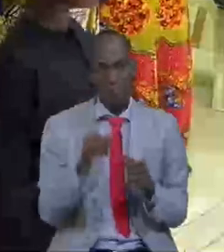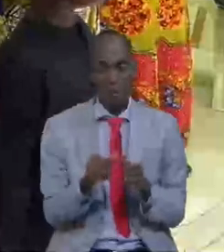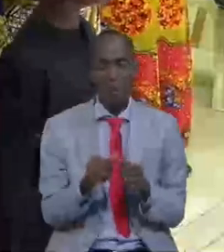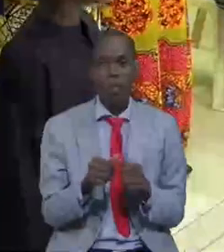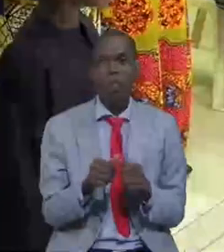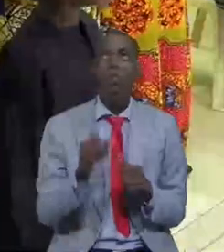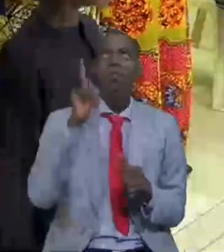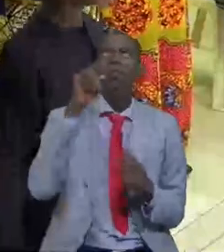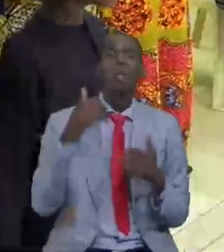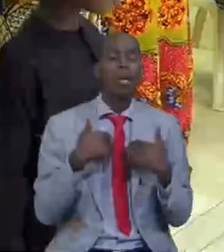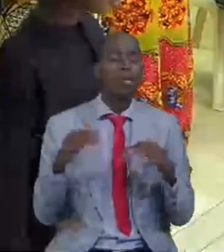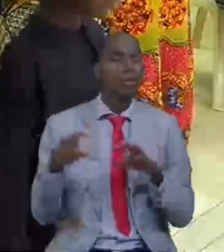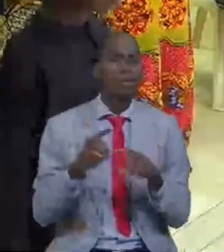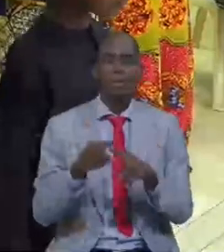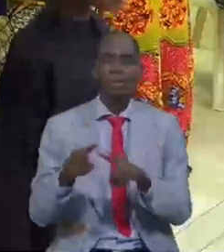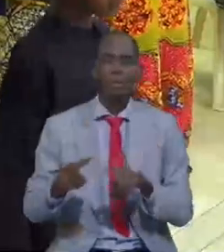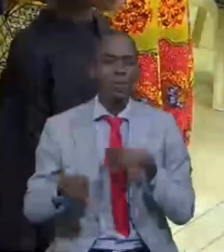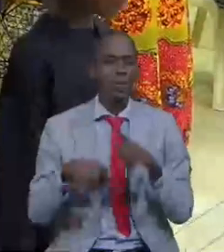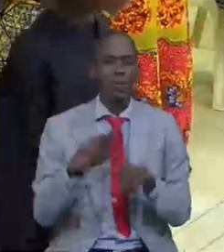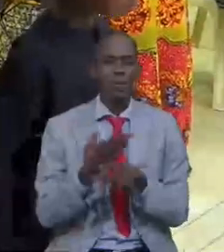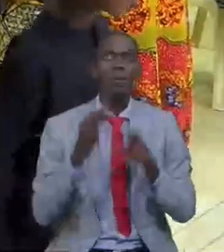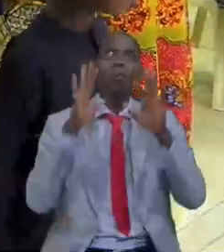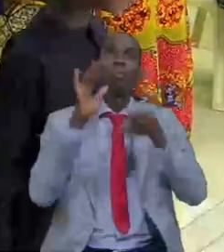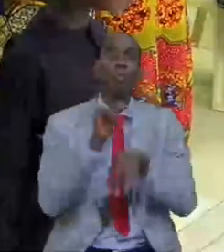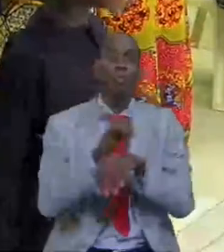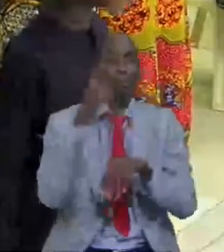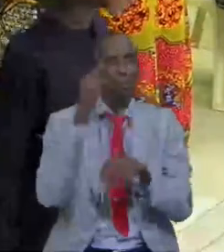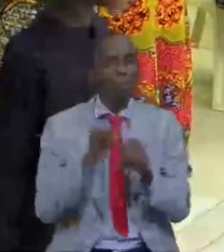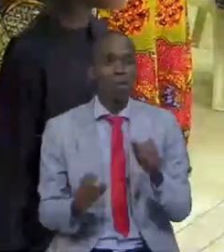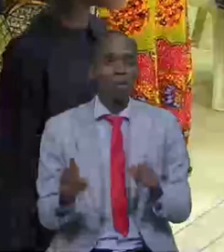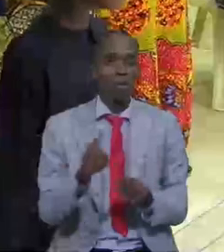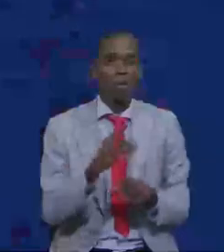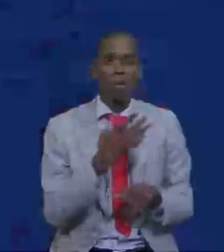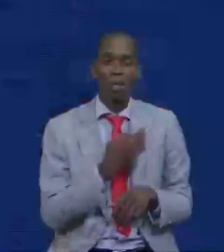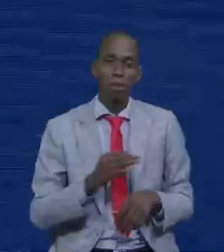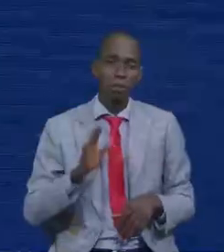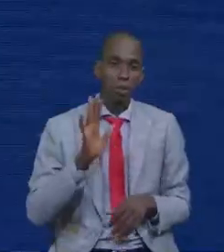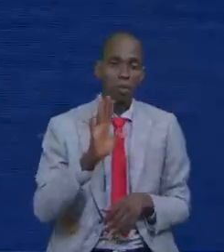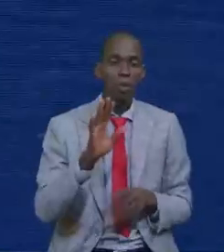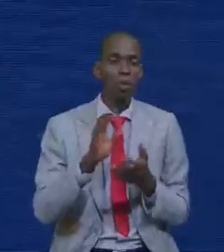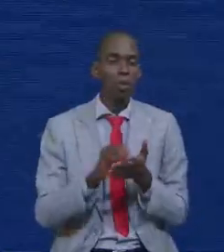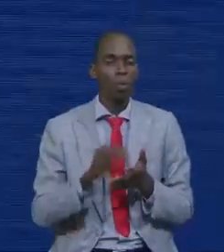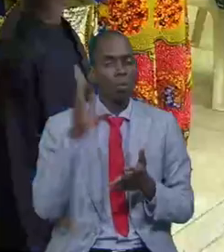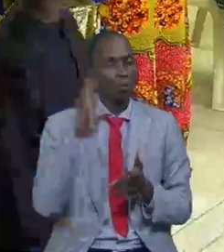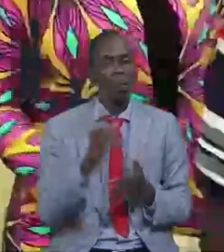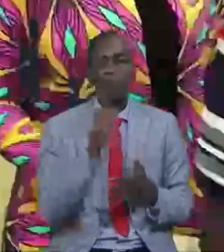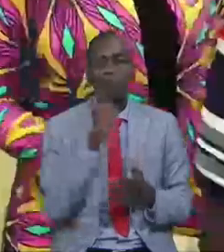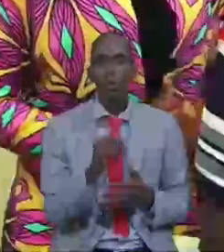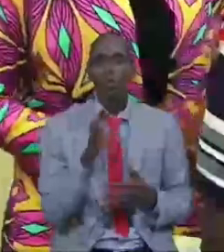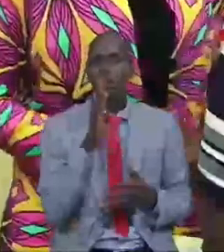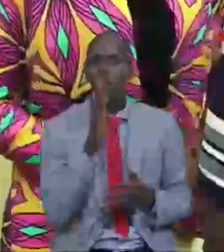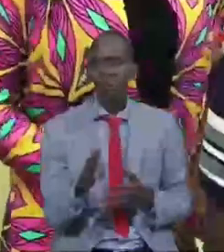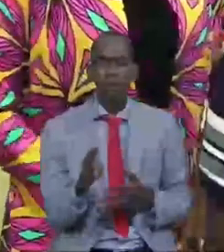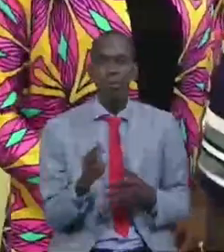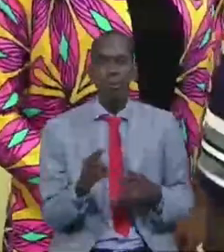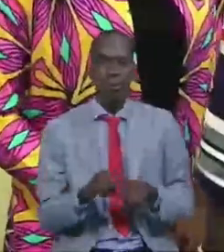Il accomplit toutes sortes de miracles pour tous ceux qui viennent. Et pour toi ne sera pas une exception. Quel